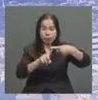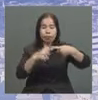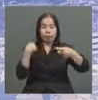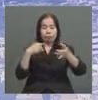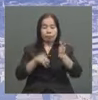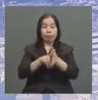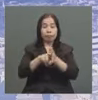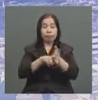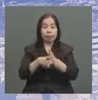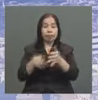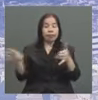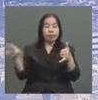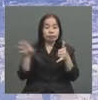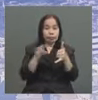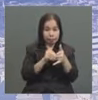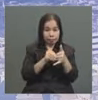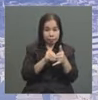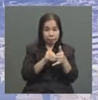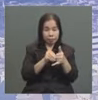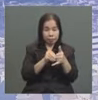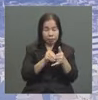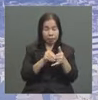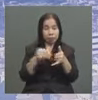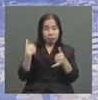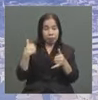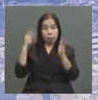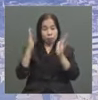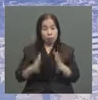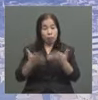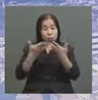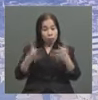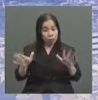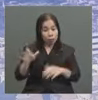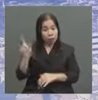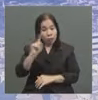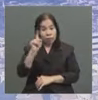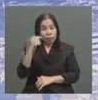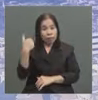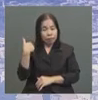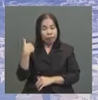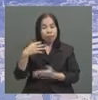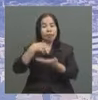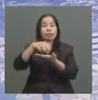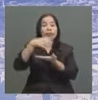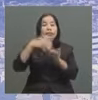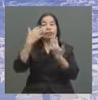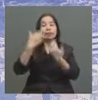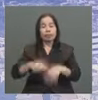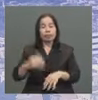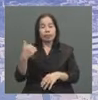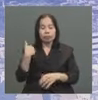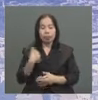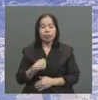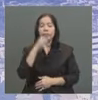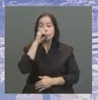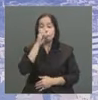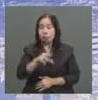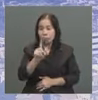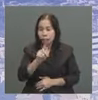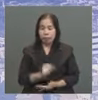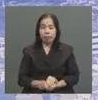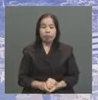ชื้อมากกว่านี้ไหมนะครับในตัวเลขที่เรารายงานมานะครับยืนยันว่